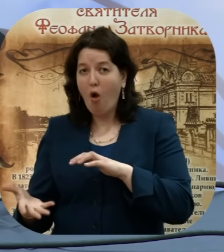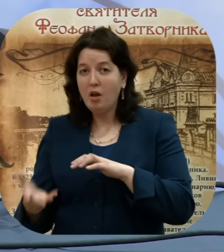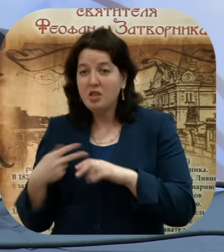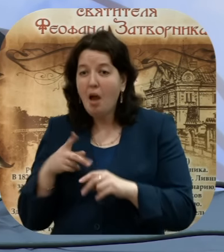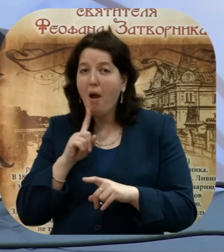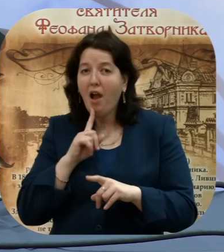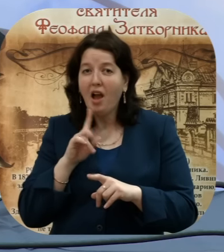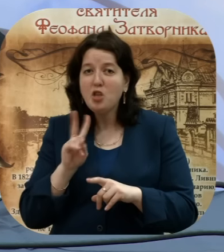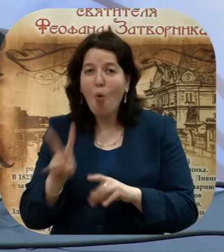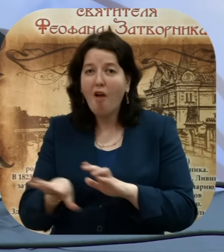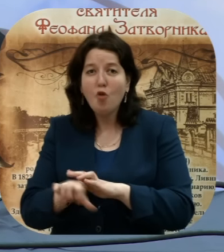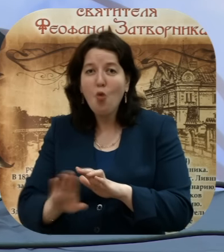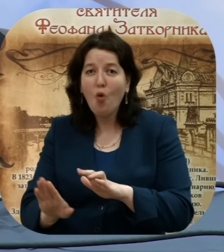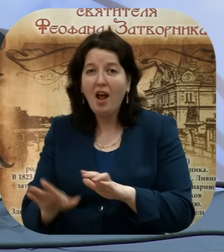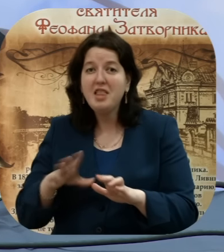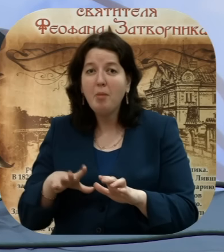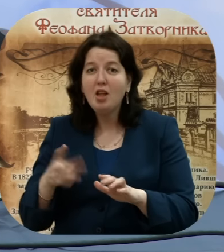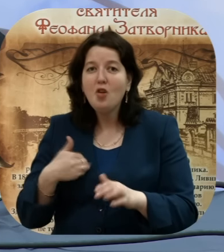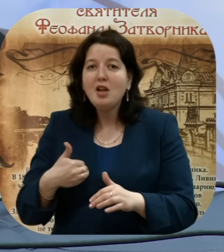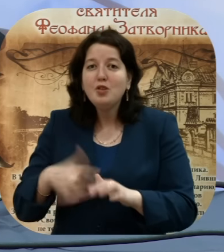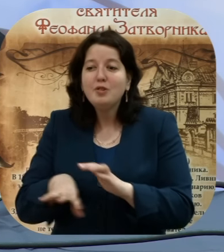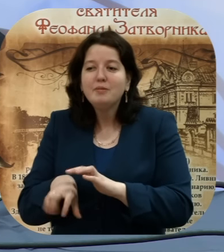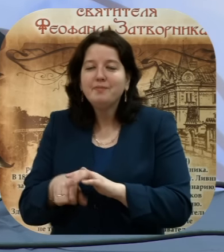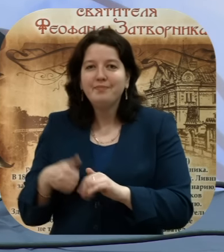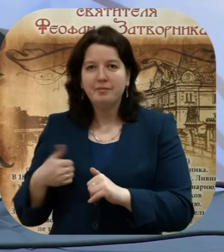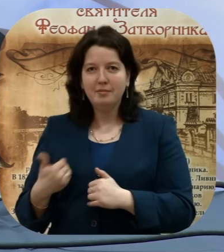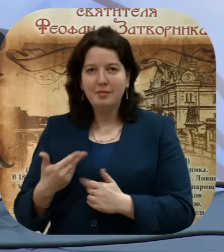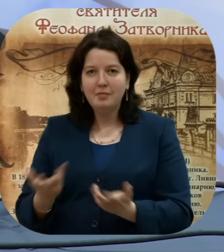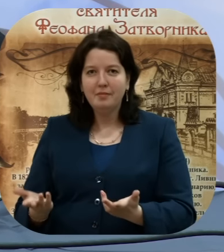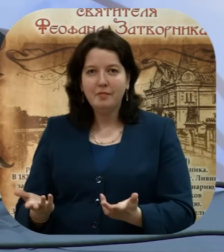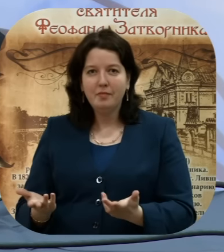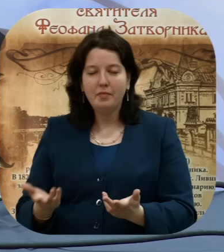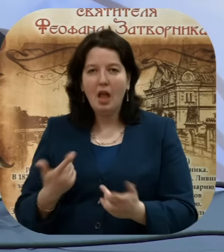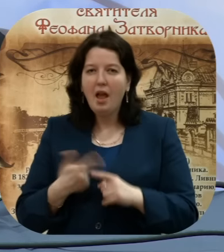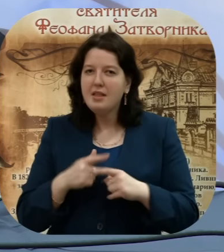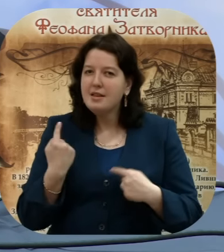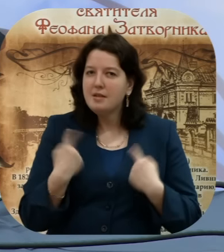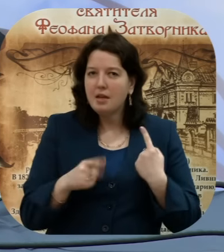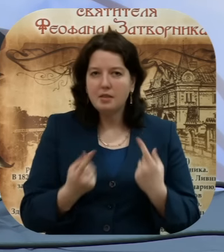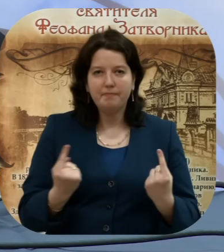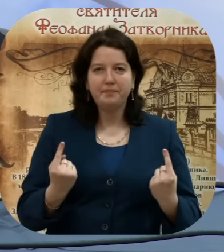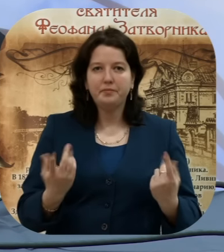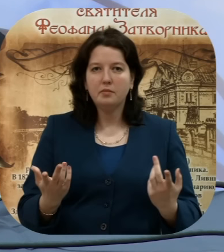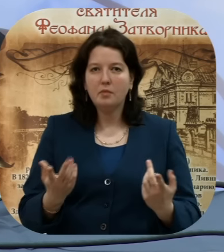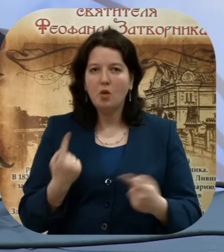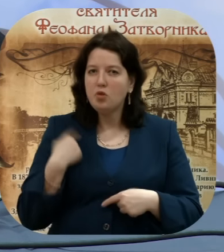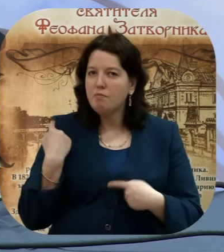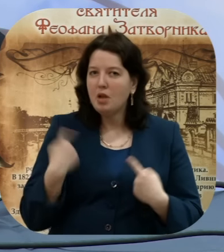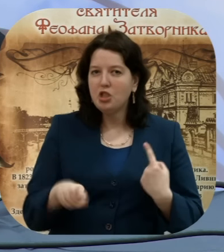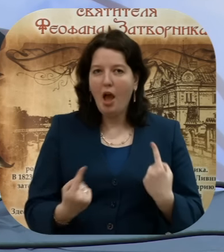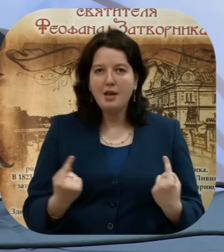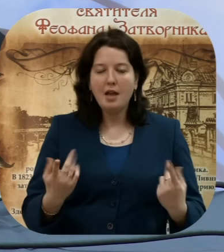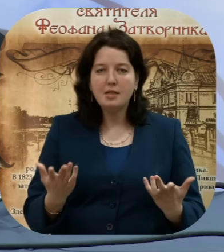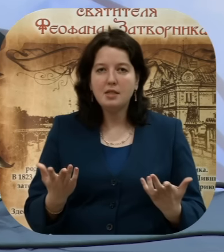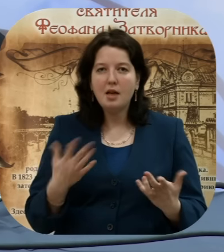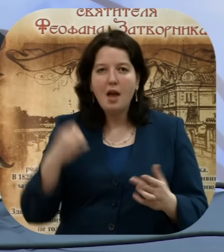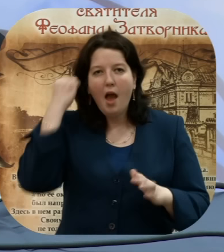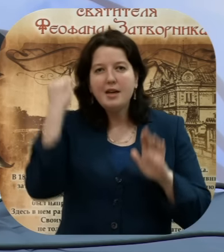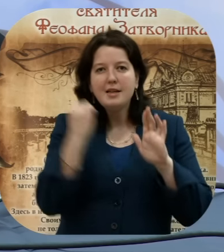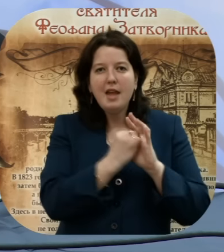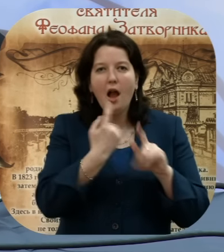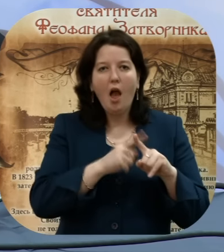украл, но страсть во мне живет. Разница-то какая? Очень большая разница. Грех – это